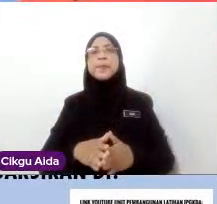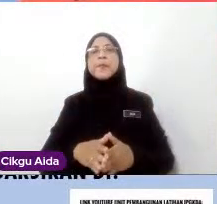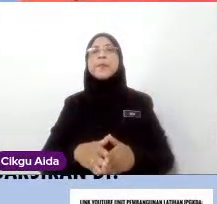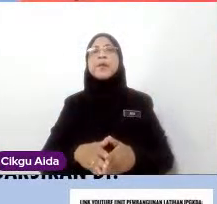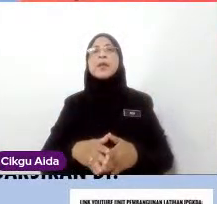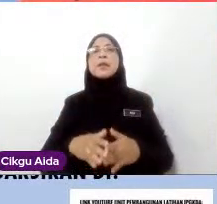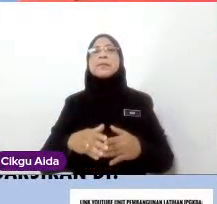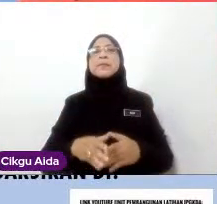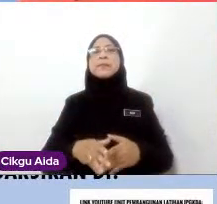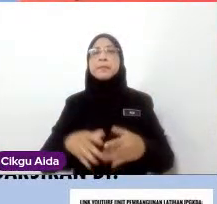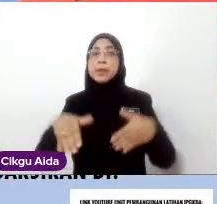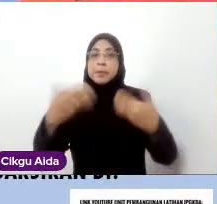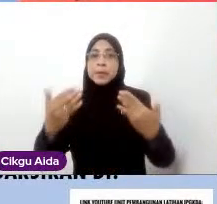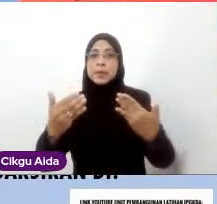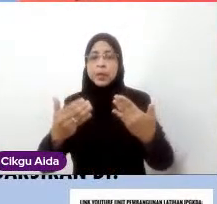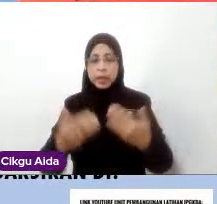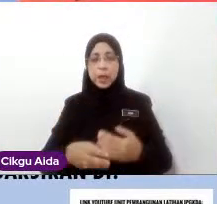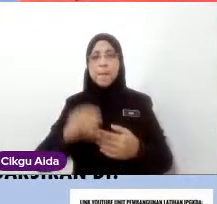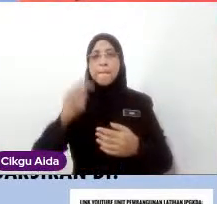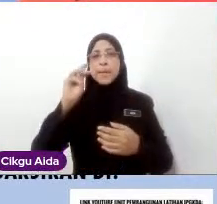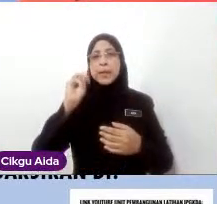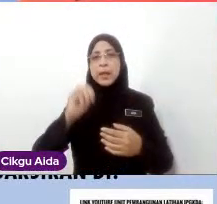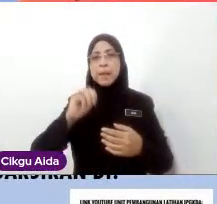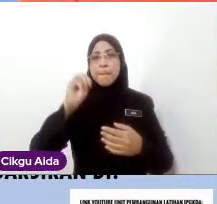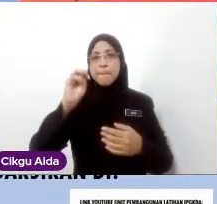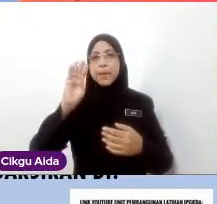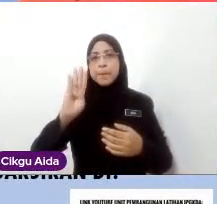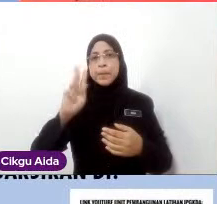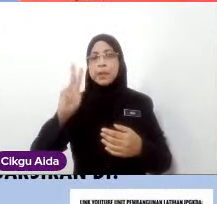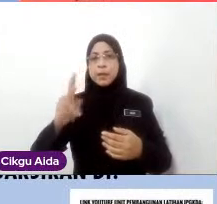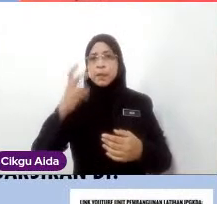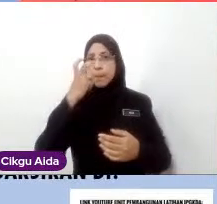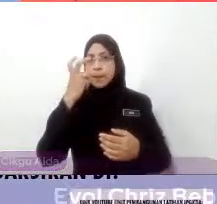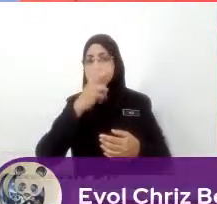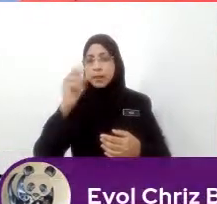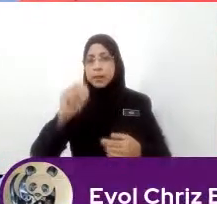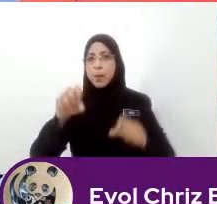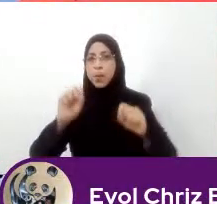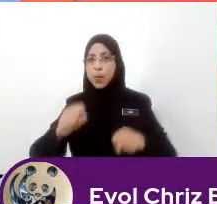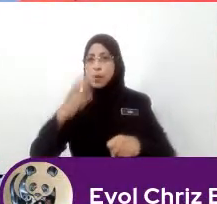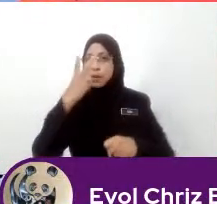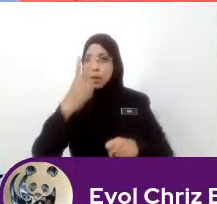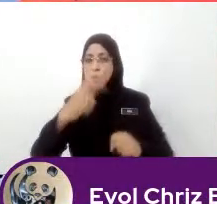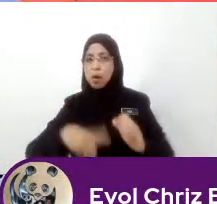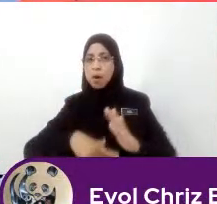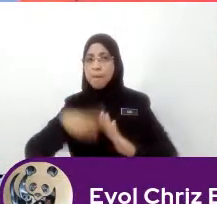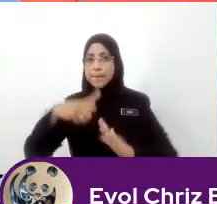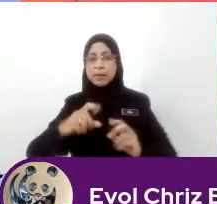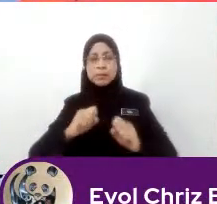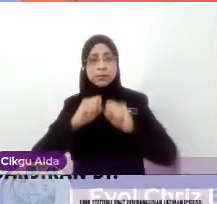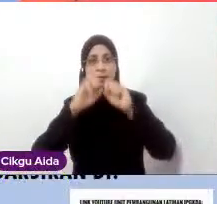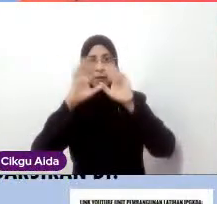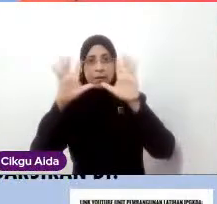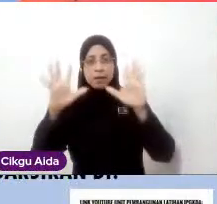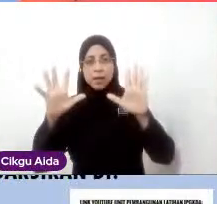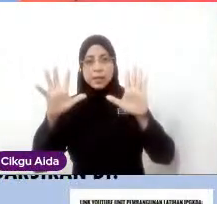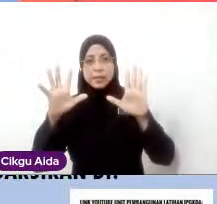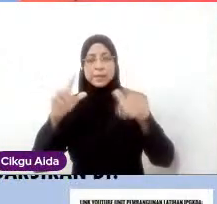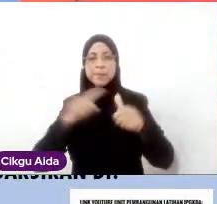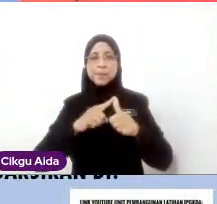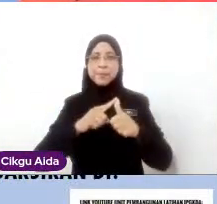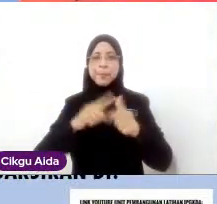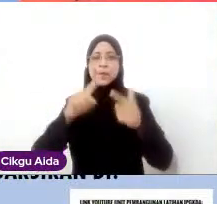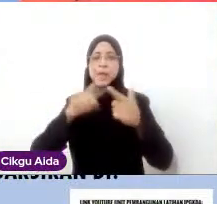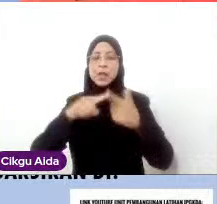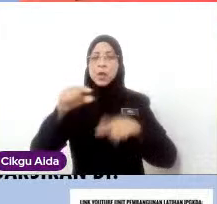membantu MBK penglihatan kami ni lihat dengan lebih jelas masa sesi PDP. Kedua, untuk mengoptimumkan penggunaan masa